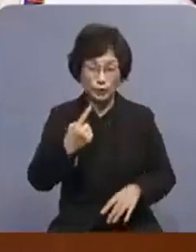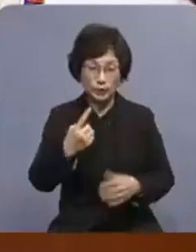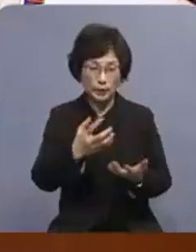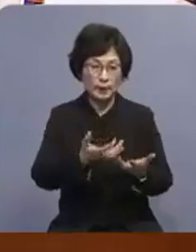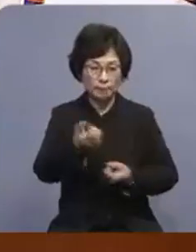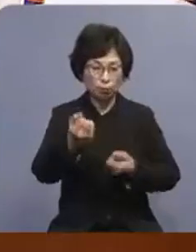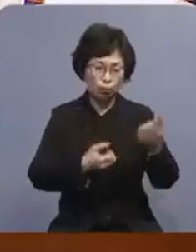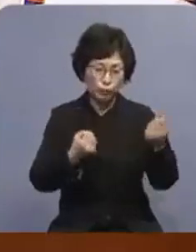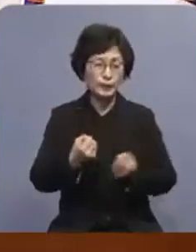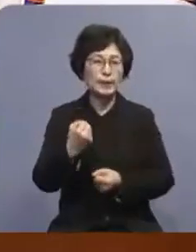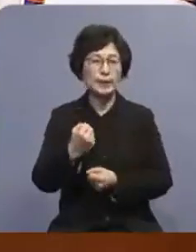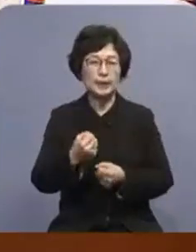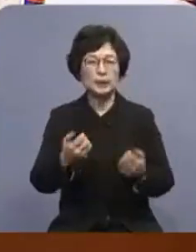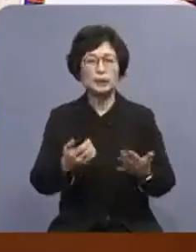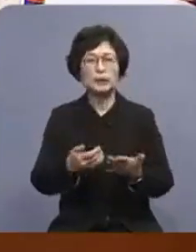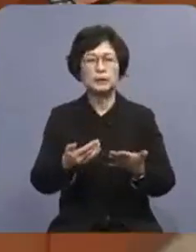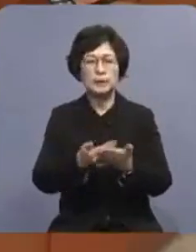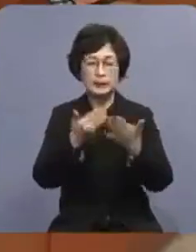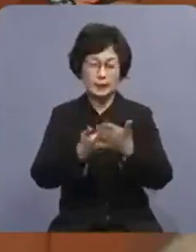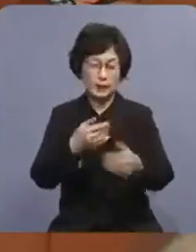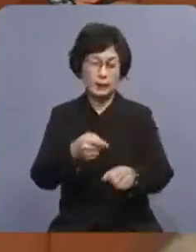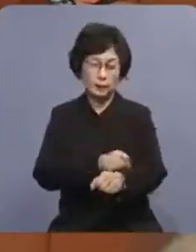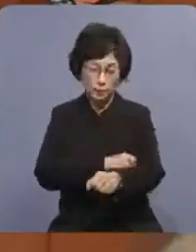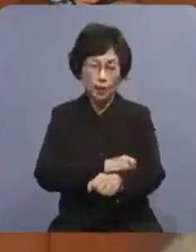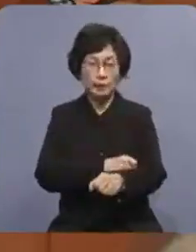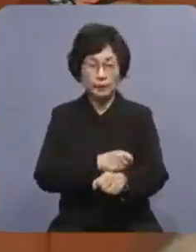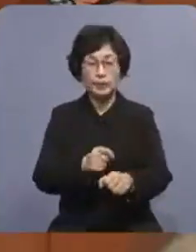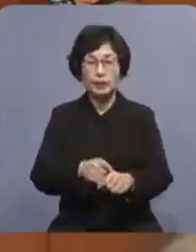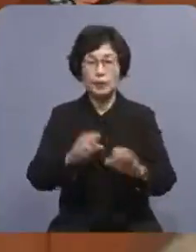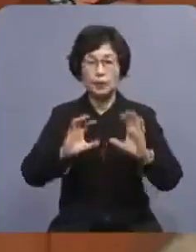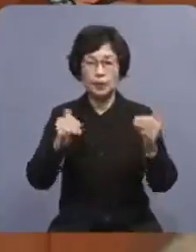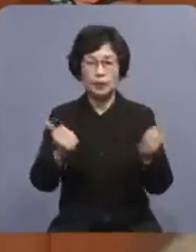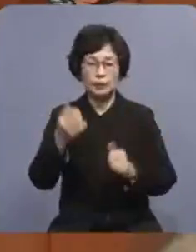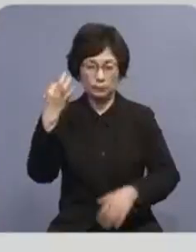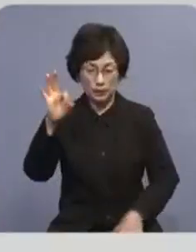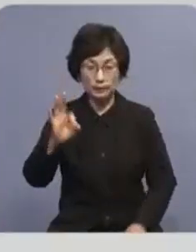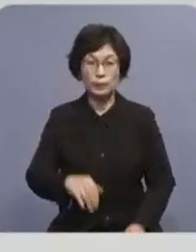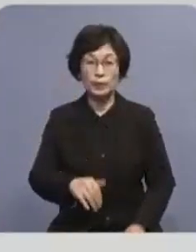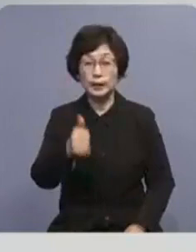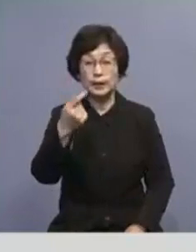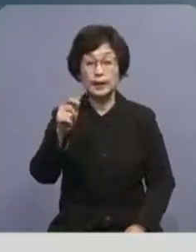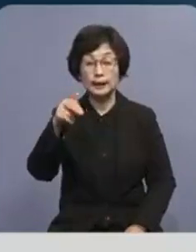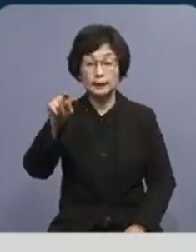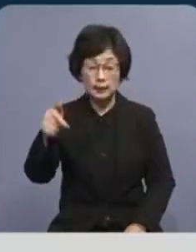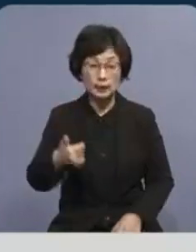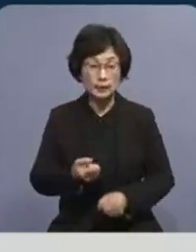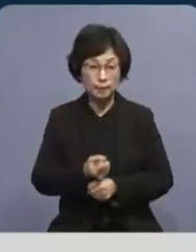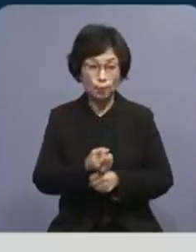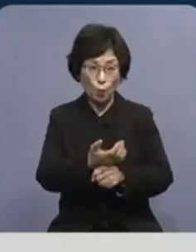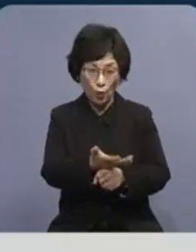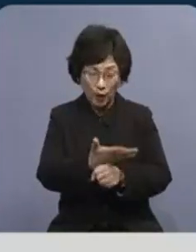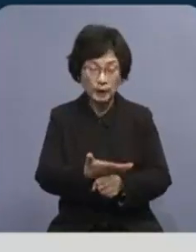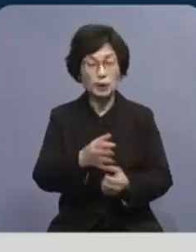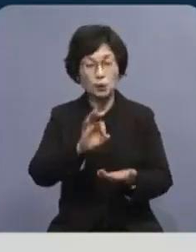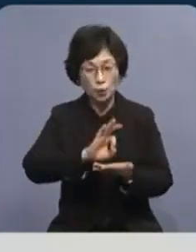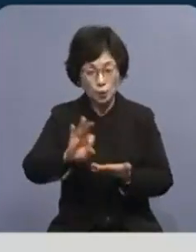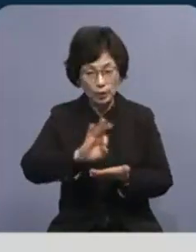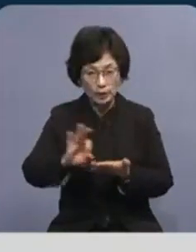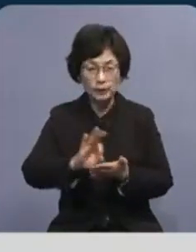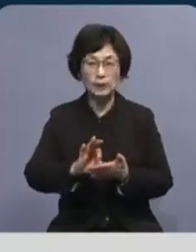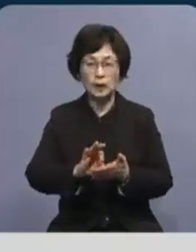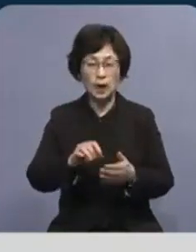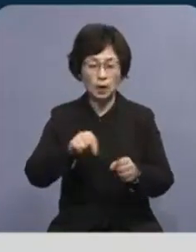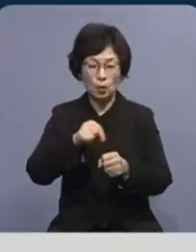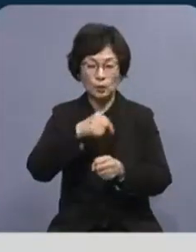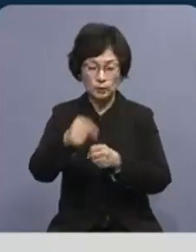분산에너지 활성화 특별법이 최근 국회 상임위를 통과했습니다 한전이 송전 배전 비용 등을 생각해